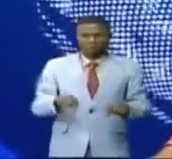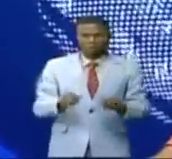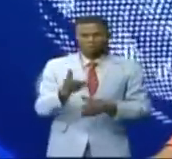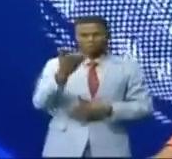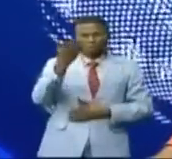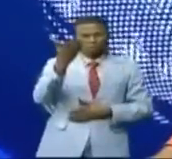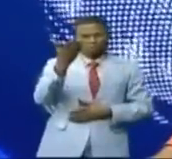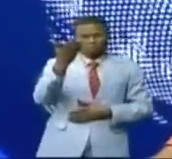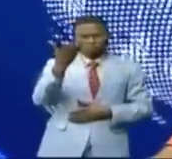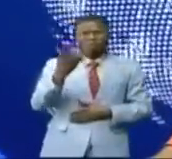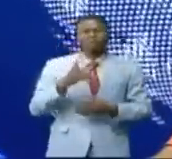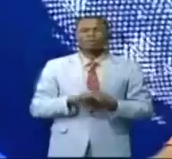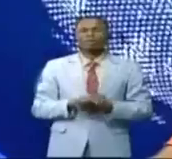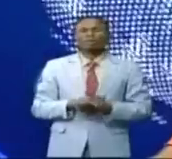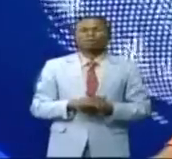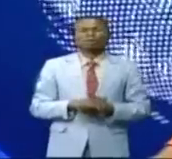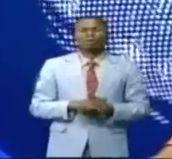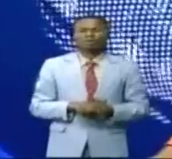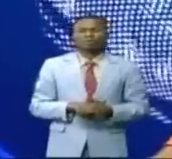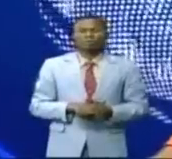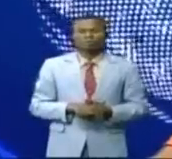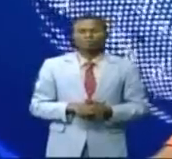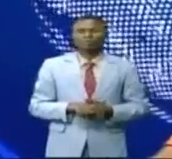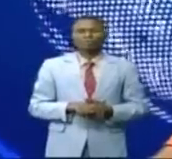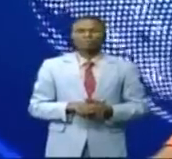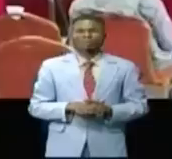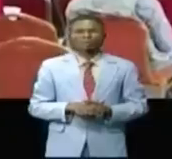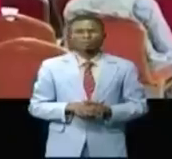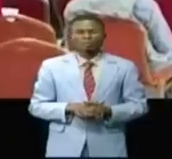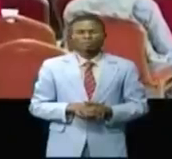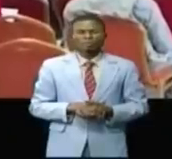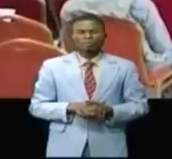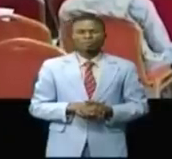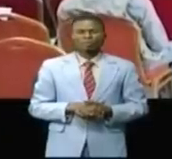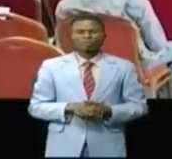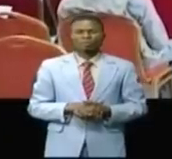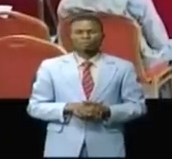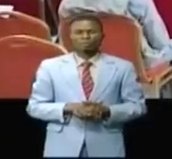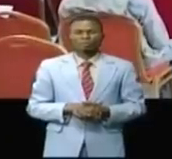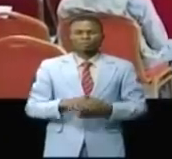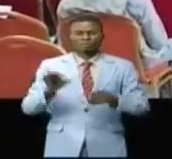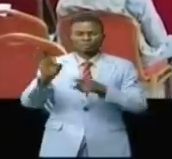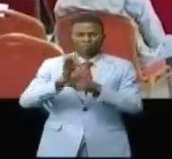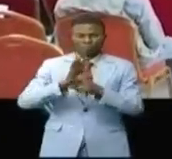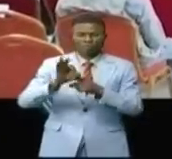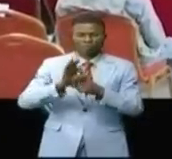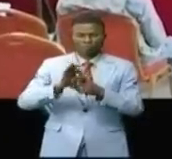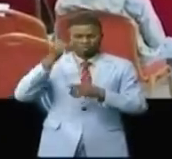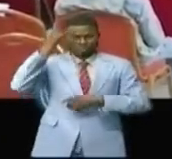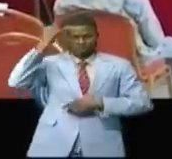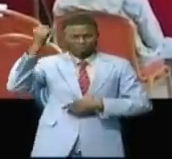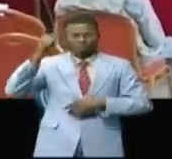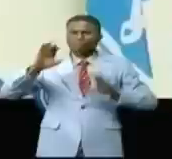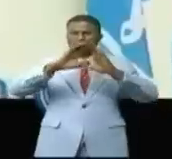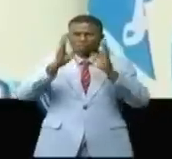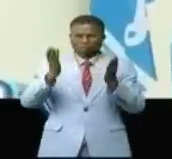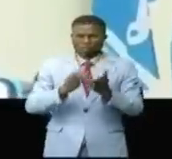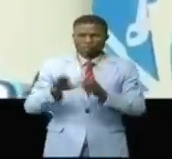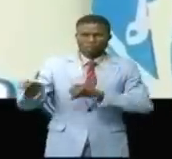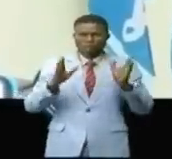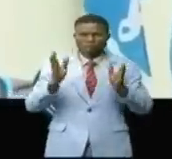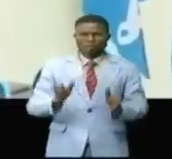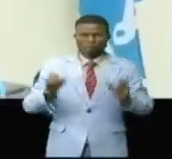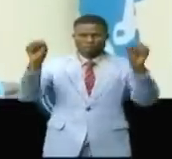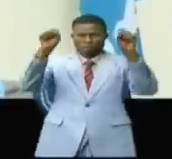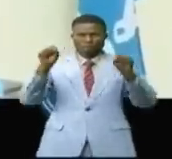précisions dans ses commentaires de cédric kevin na délire l'intention dé l'ensemble des acteurs du système